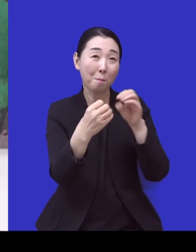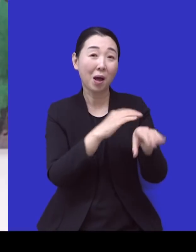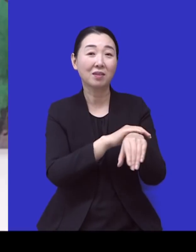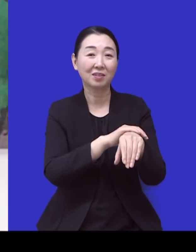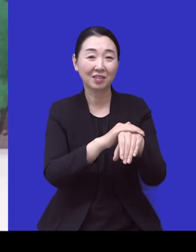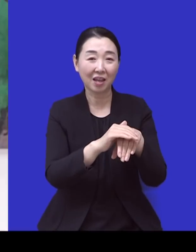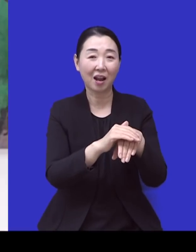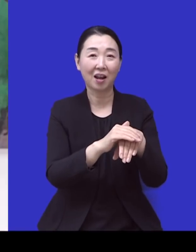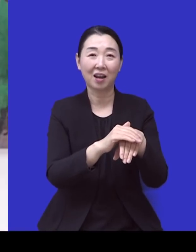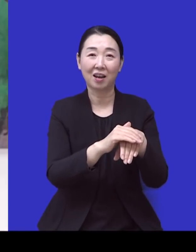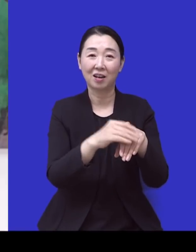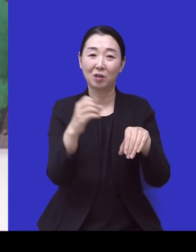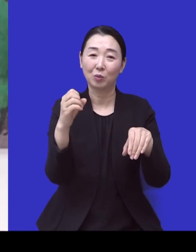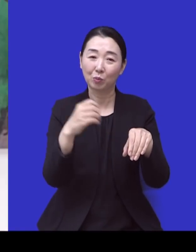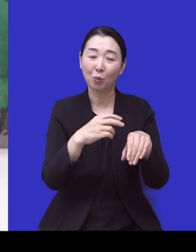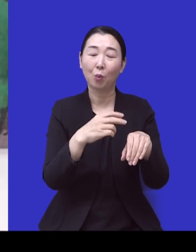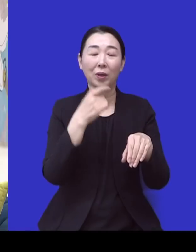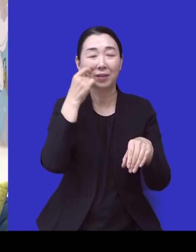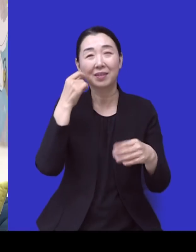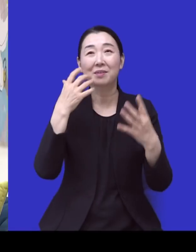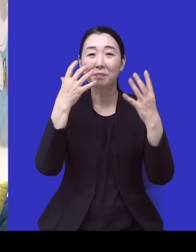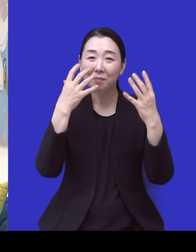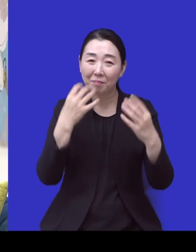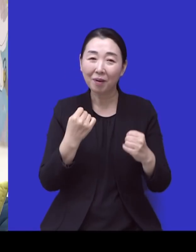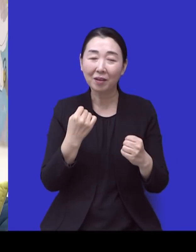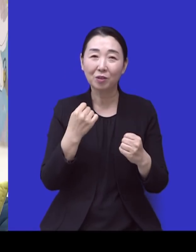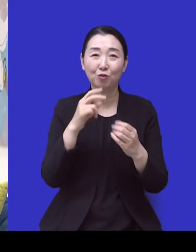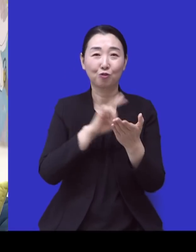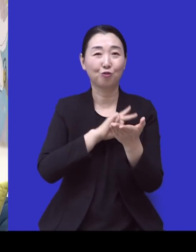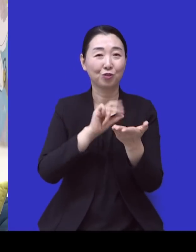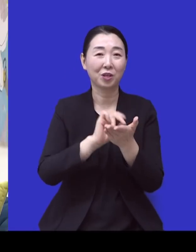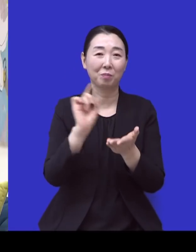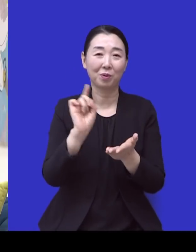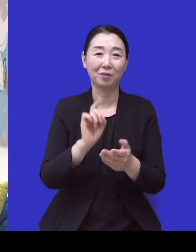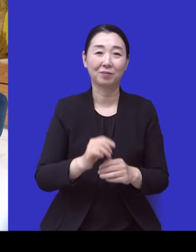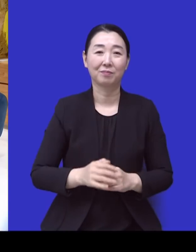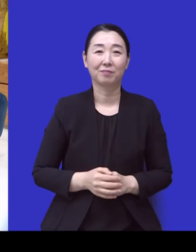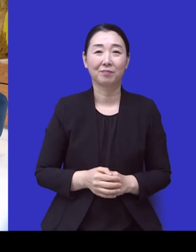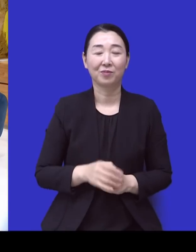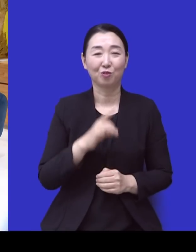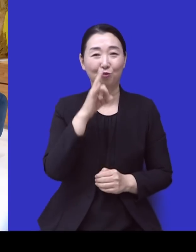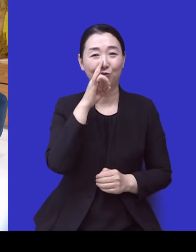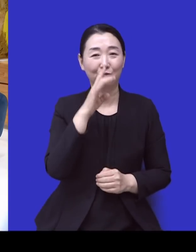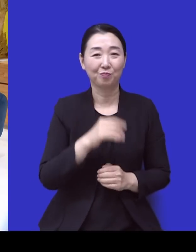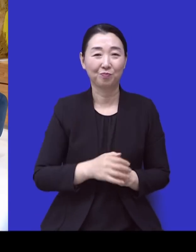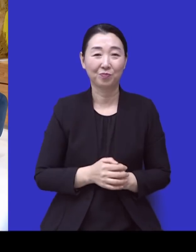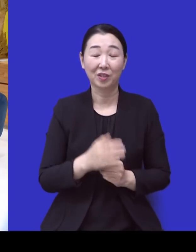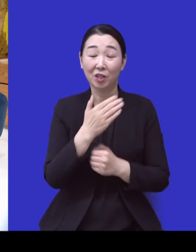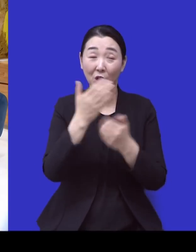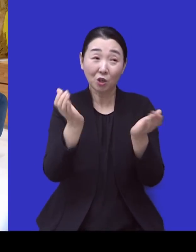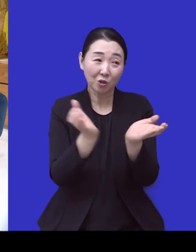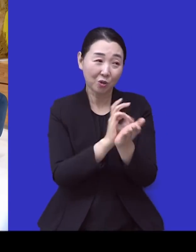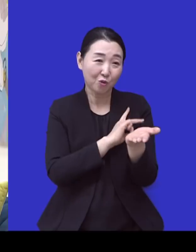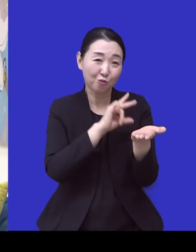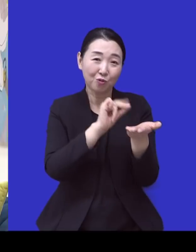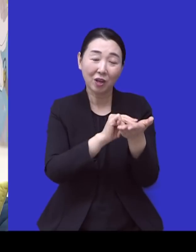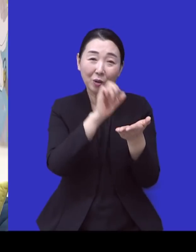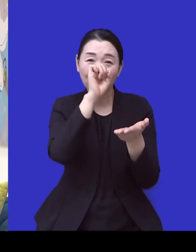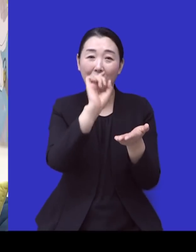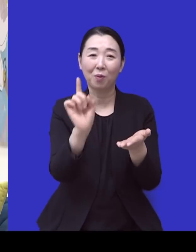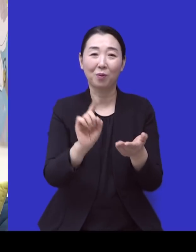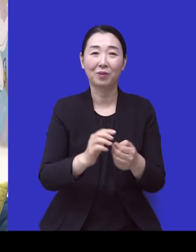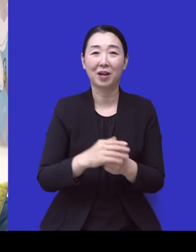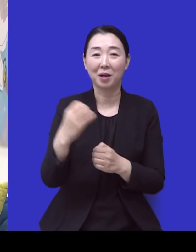좋았거나 아니면 그런 좀 인기 많았던 네, 그런 네. 주제 아, 같은 그래요? 게 있었는지 궁금해요. 아, 청년들 반응 좋았던 주제. 네네. 예. 사실 그